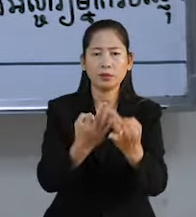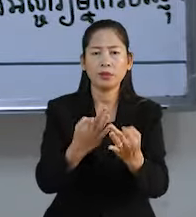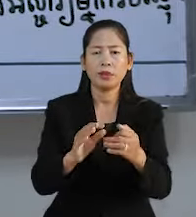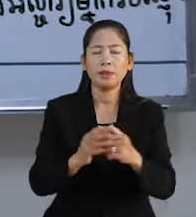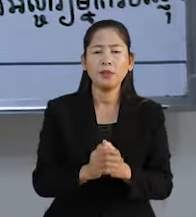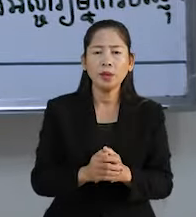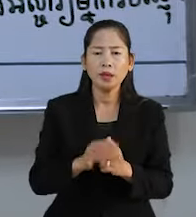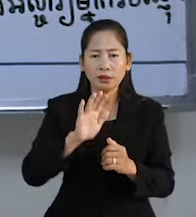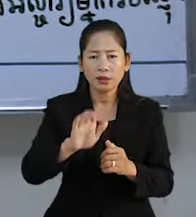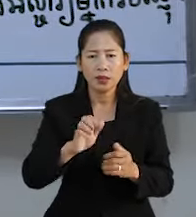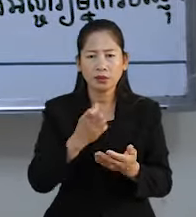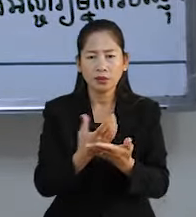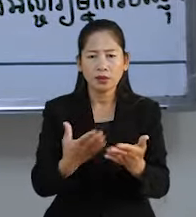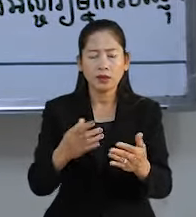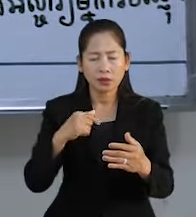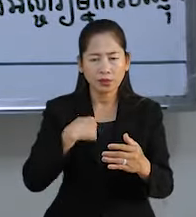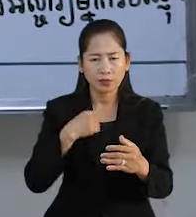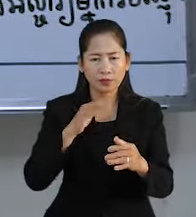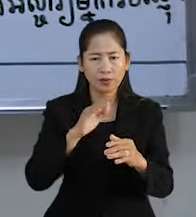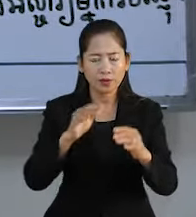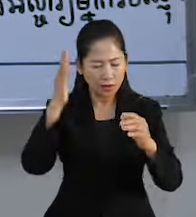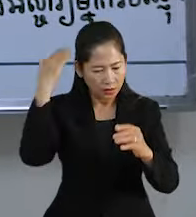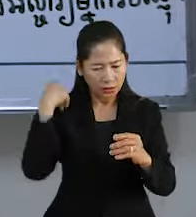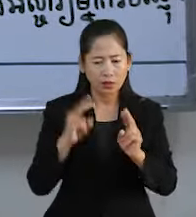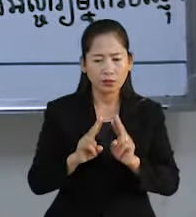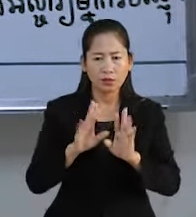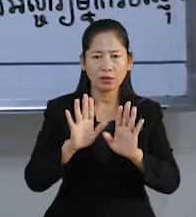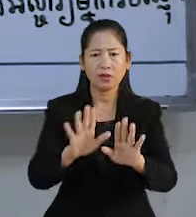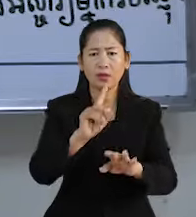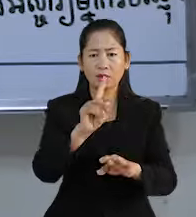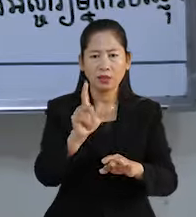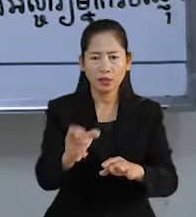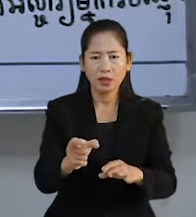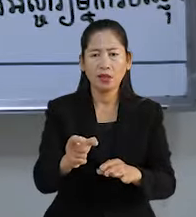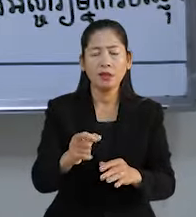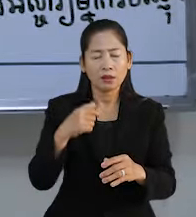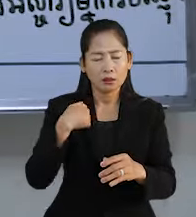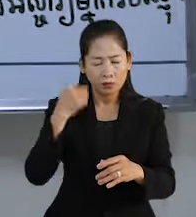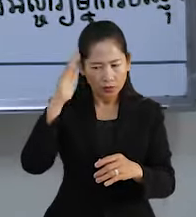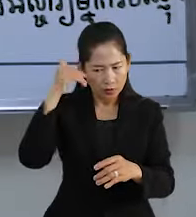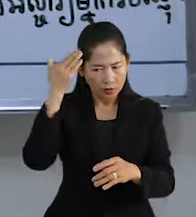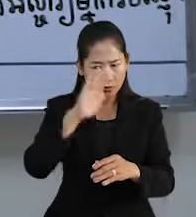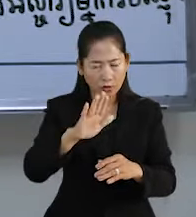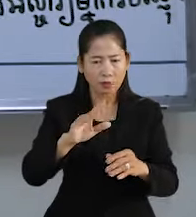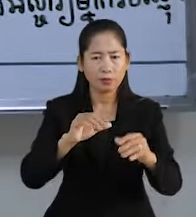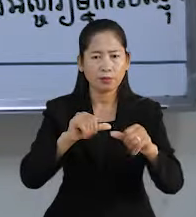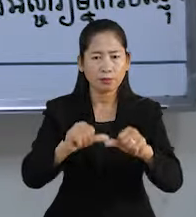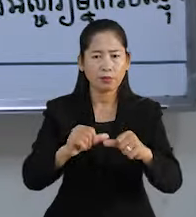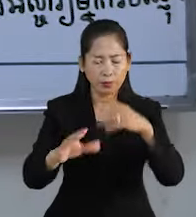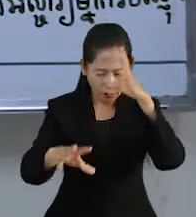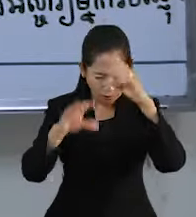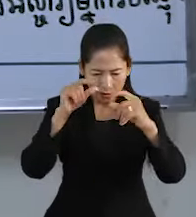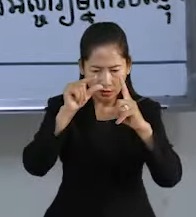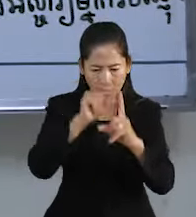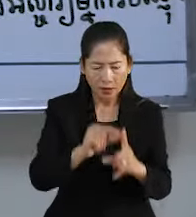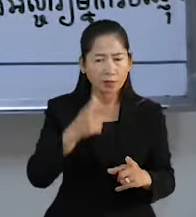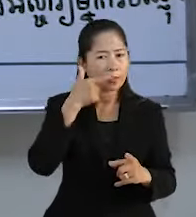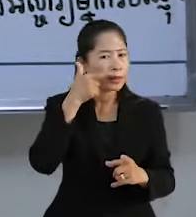ណាកូនណាចាអញ្ចឹងឲ្យបានជាអ្នកគ្រូនិយាយថាគាត់ជាស្ត្រីដ៏អស្ចារ្យម្នាក់ណាកូនចាអញ្ចឹងអ្នកគ្រូសង្ឃឹមថាបន្តពីបានសិក្សាកថាខណ្ឌអំ